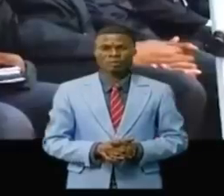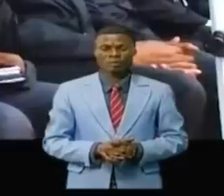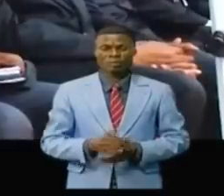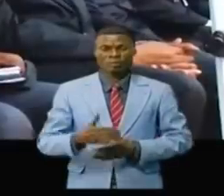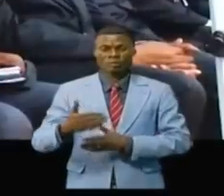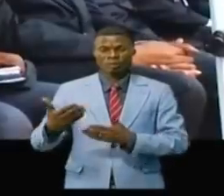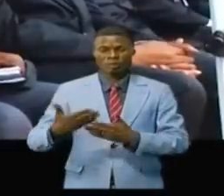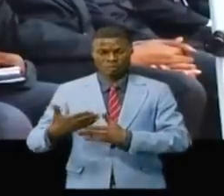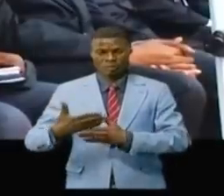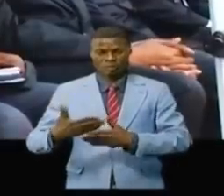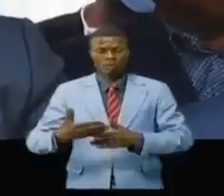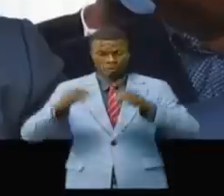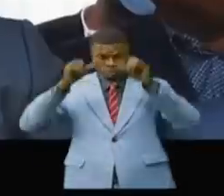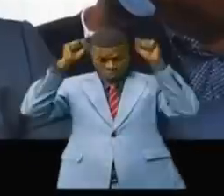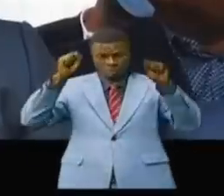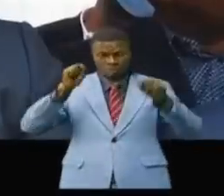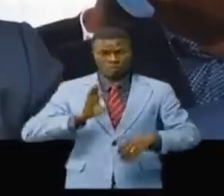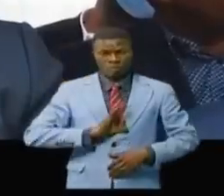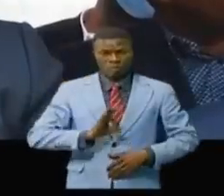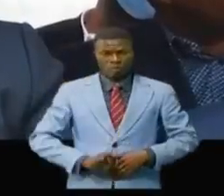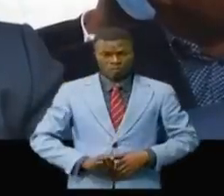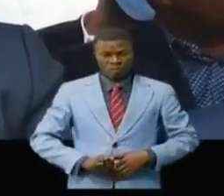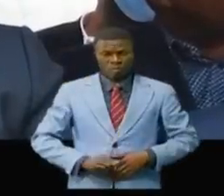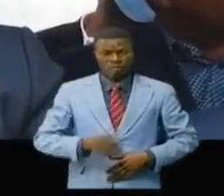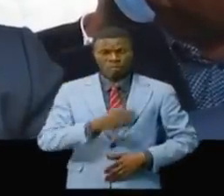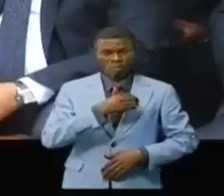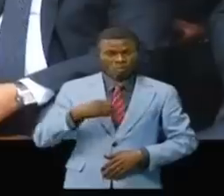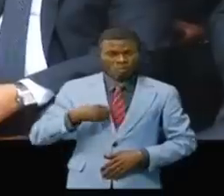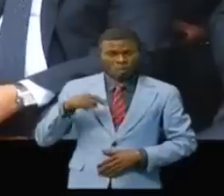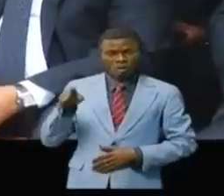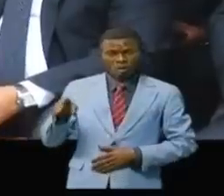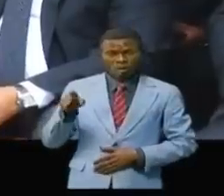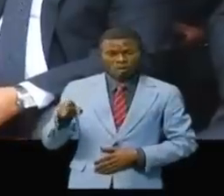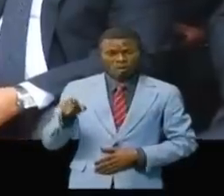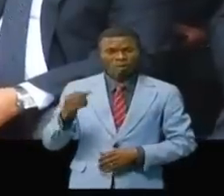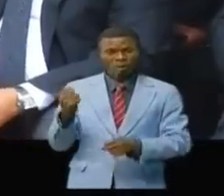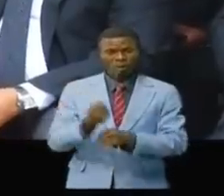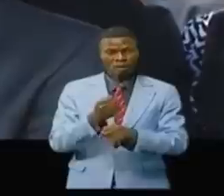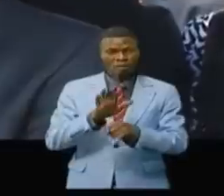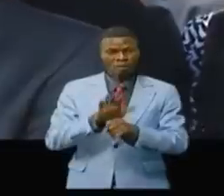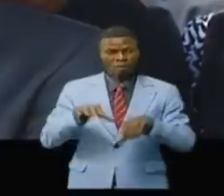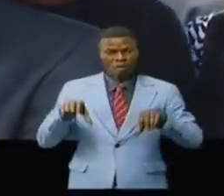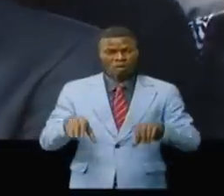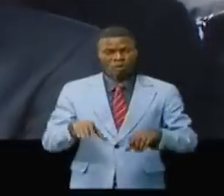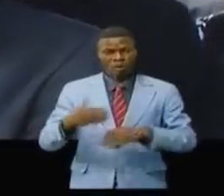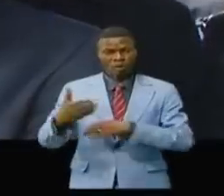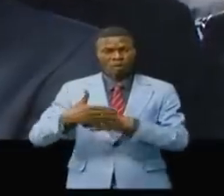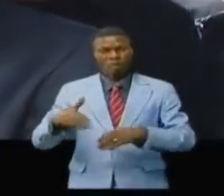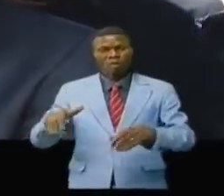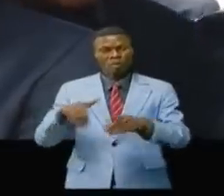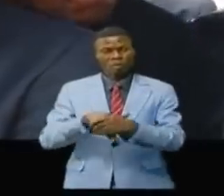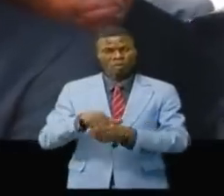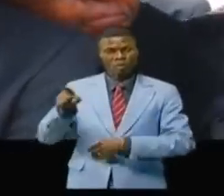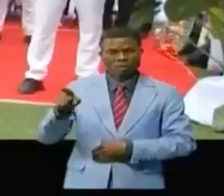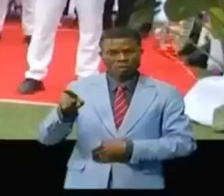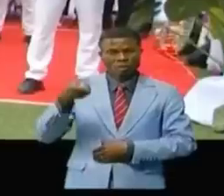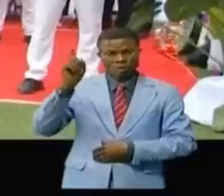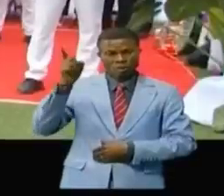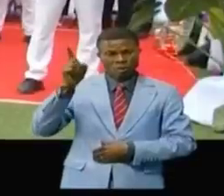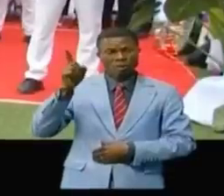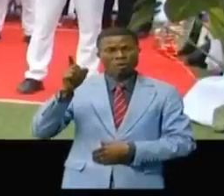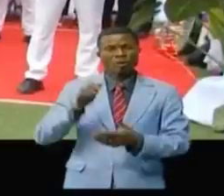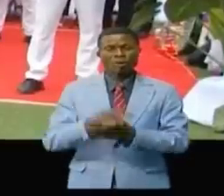Proche de la famille présidentielle, Madame Adolphine Ngalula a servi le pays aux côtés de son défunt mari qui fut